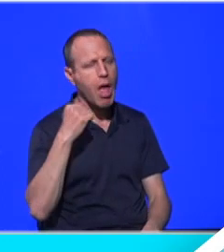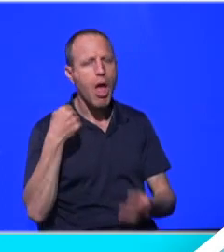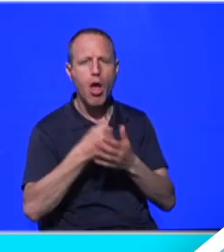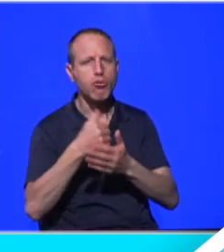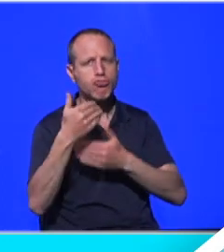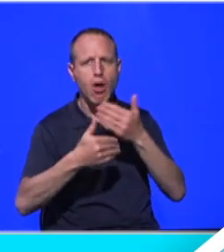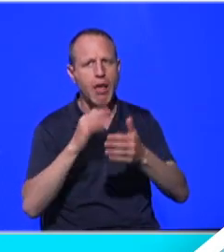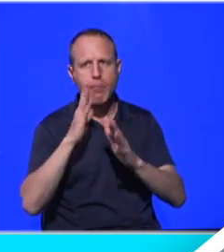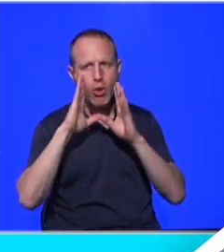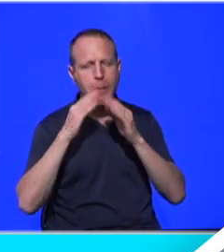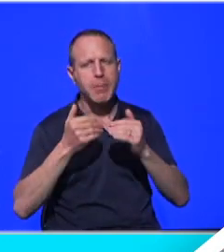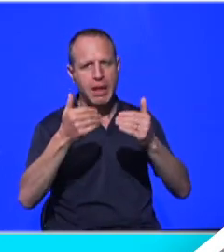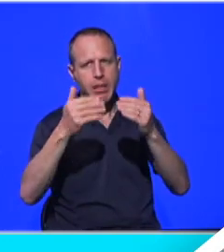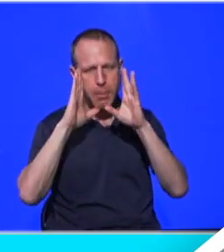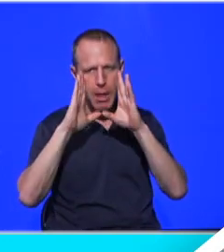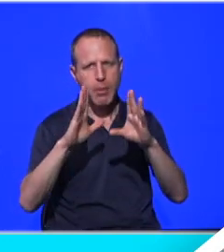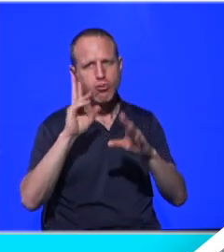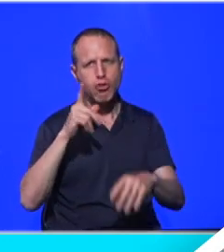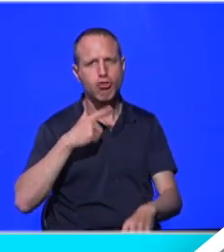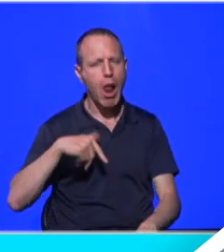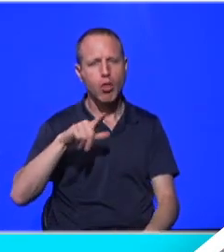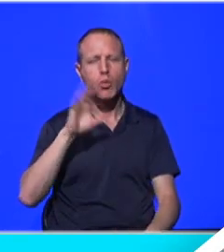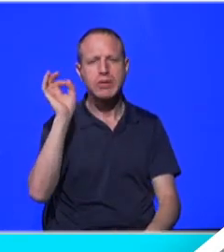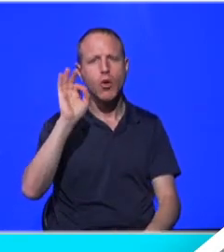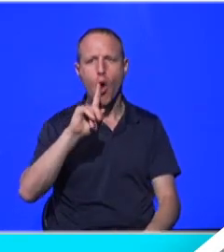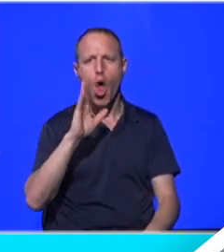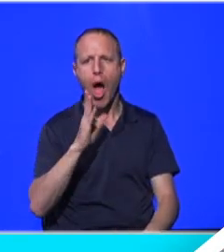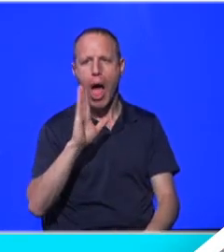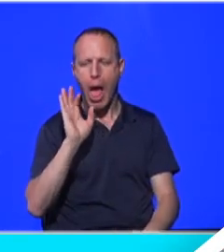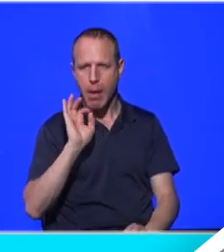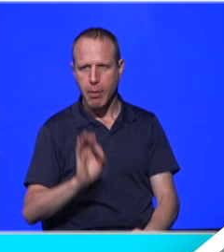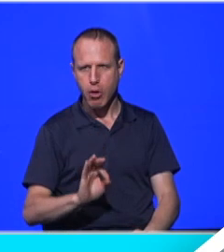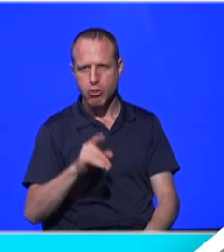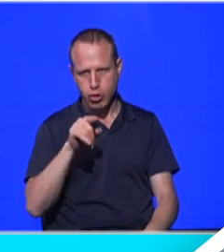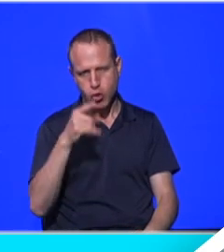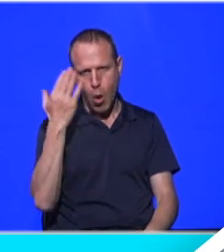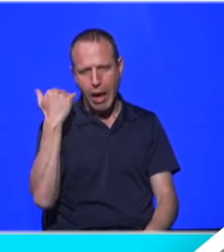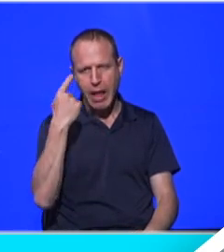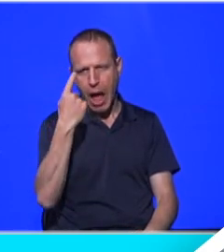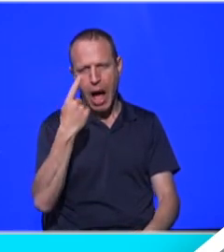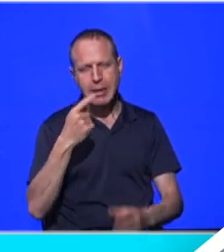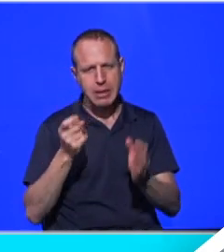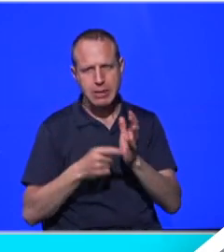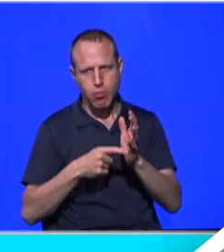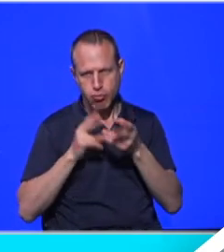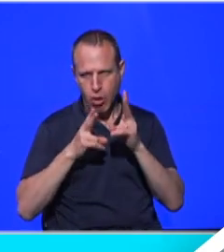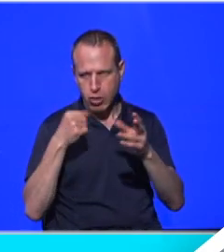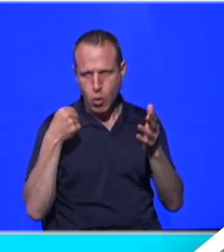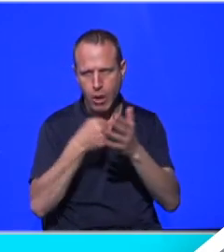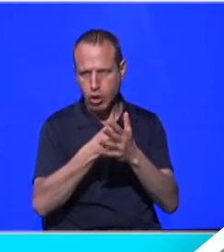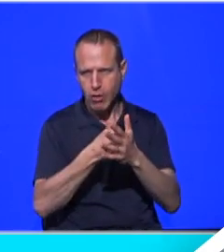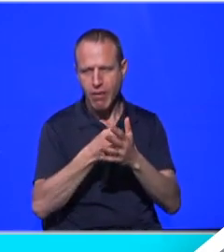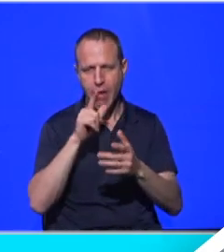מאוד מתקדם, האמנו שיש לנו סיכוי לא רע בכלל, וזו הייתה אחת הסיבות שרצנו עד הסוף, אבל מעבר